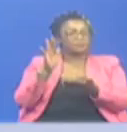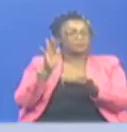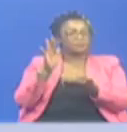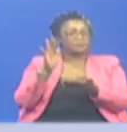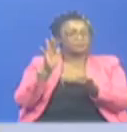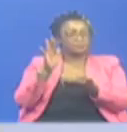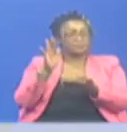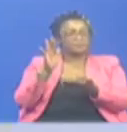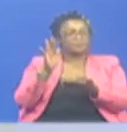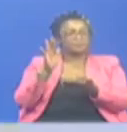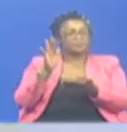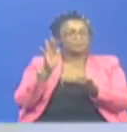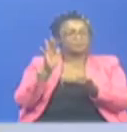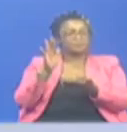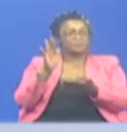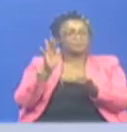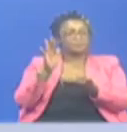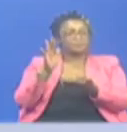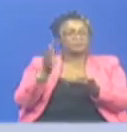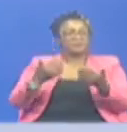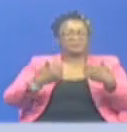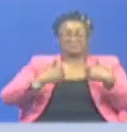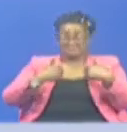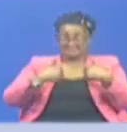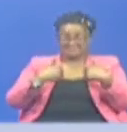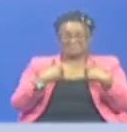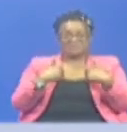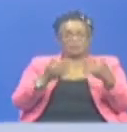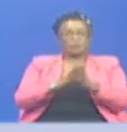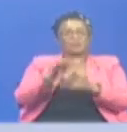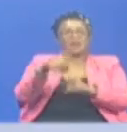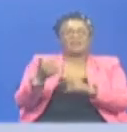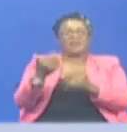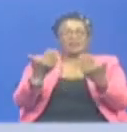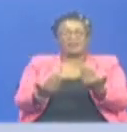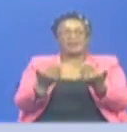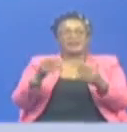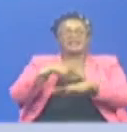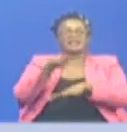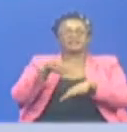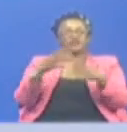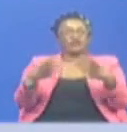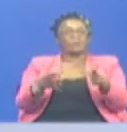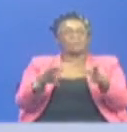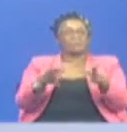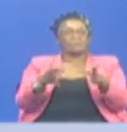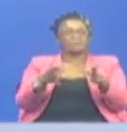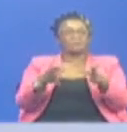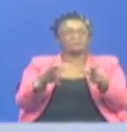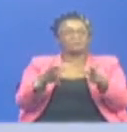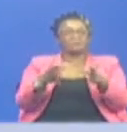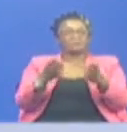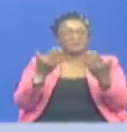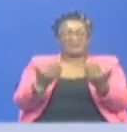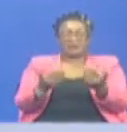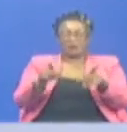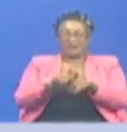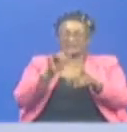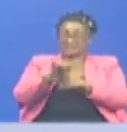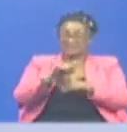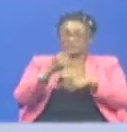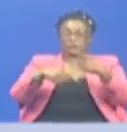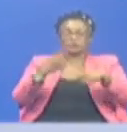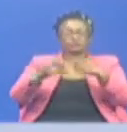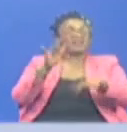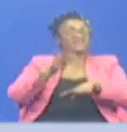Naam, hii hapa ni yangu na ni husu mimi na wenzangu hapa Nation Media Group. Ambapo huku mazingira ya kibiashara yakiendelea kuathiriwa na makali